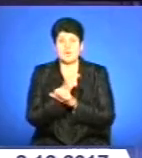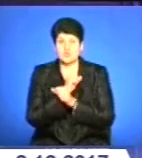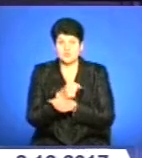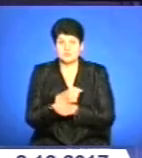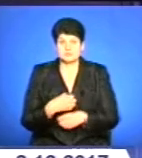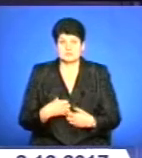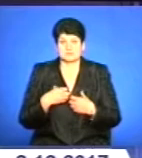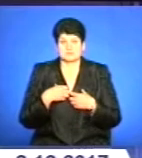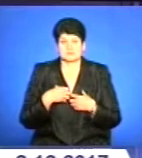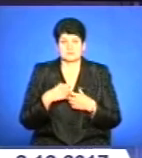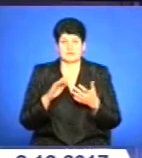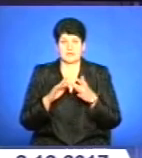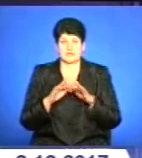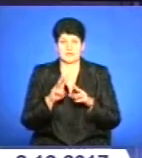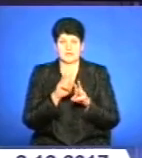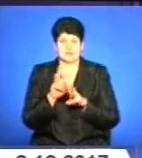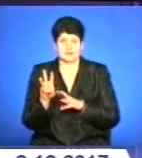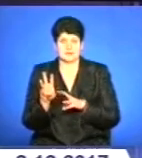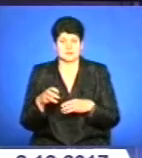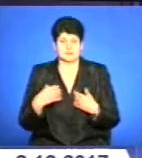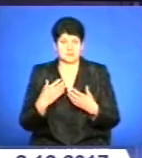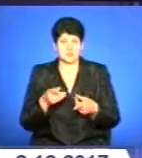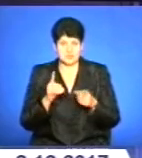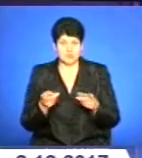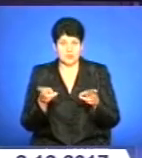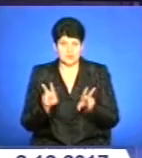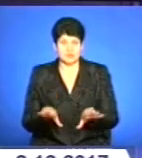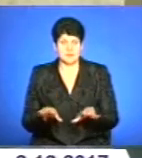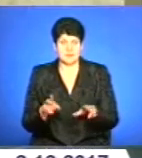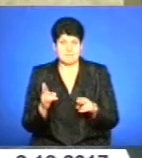Чи справді тварину залишили без нагляду, з'ясовувала наша знімальна група.